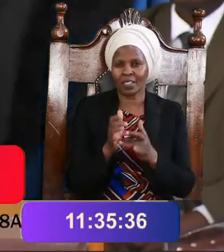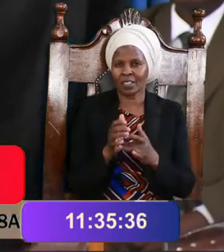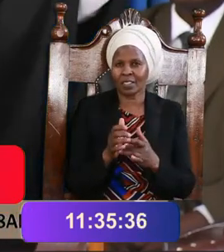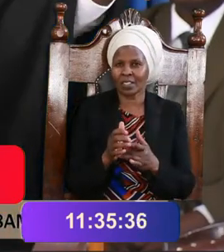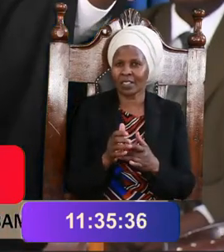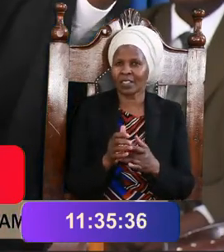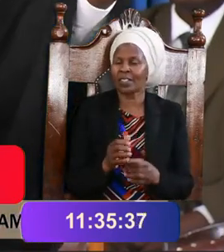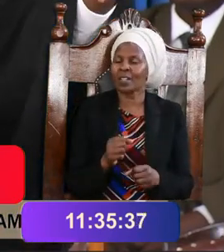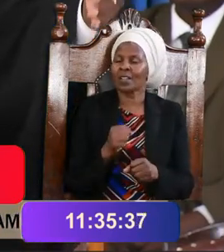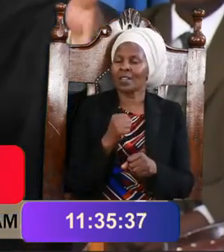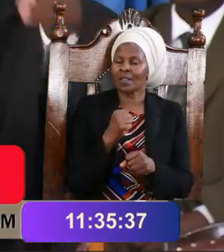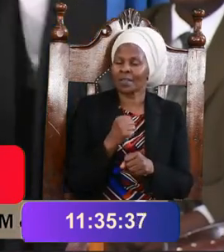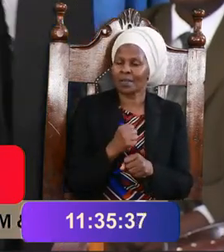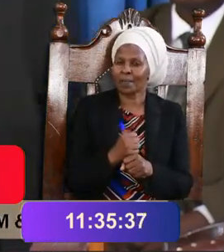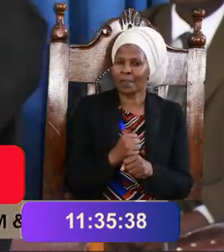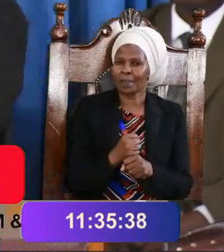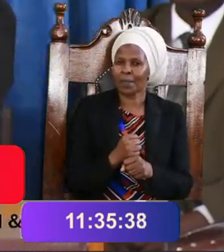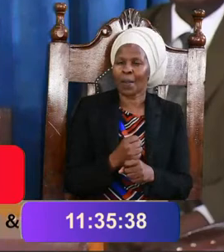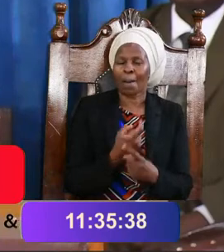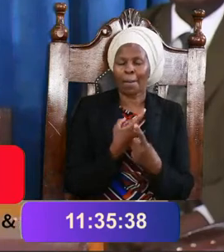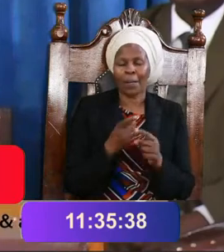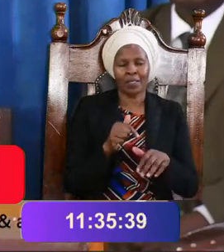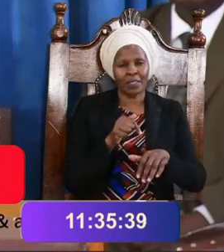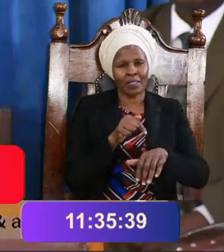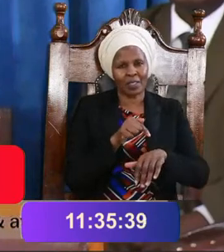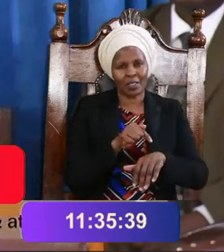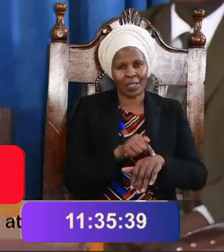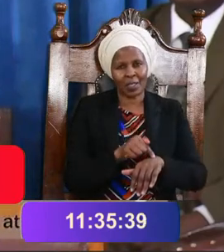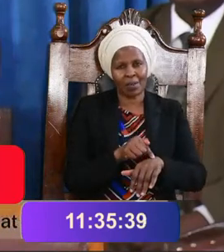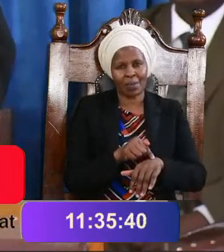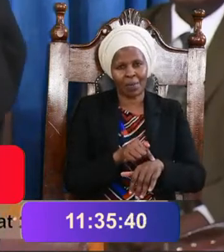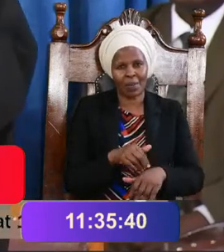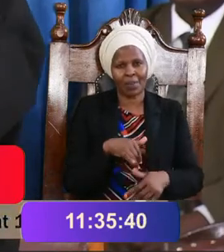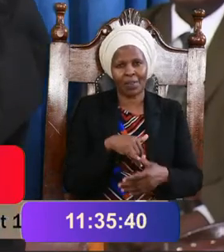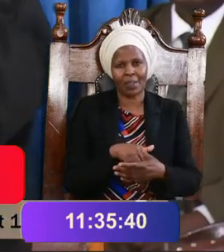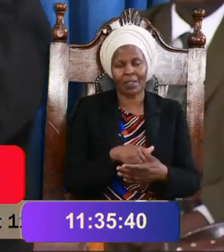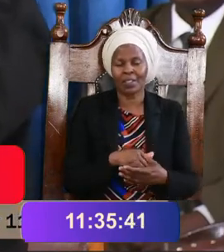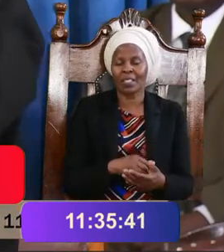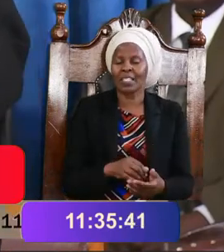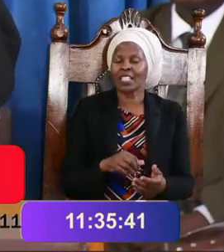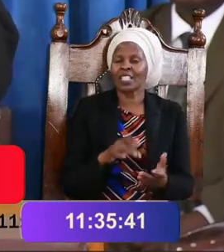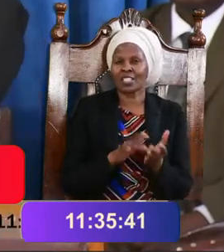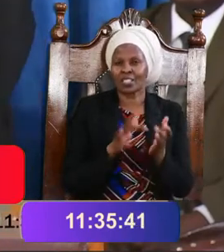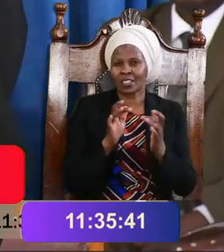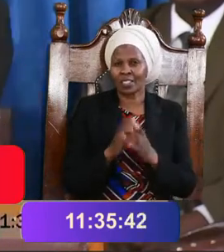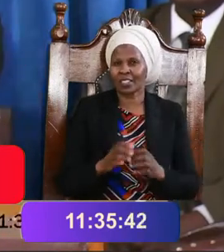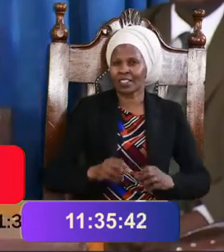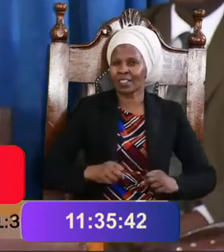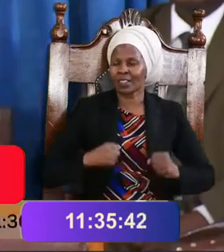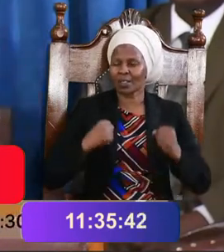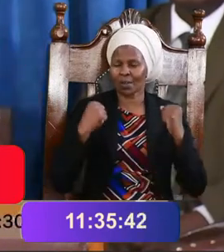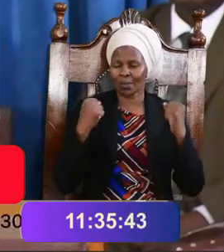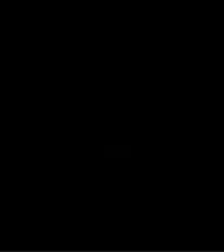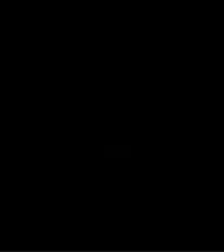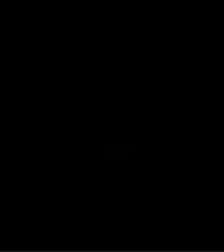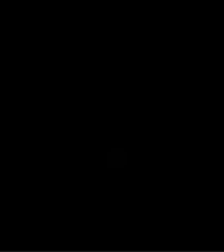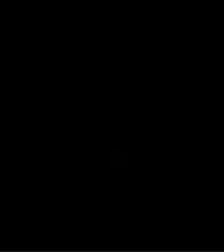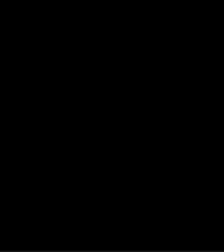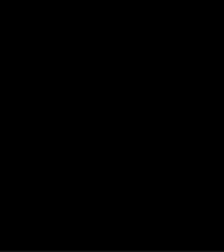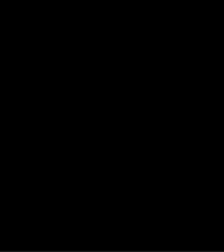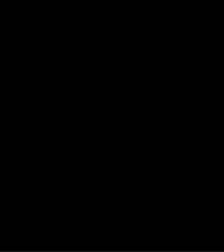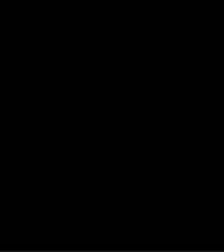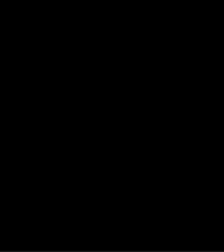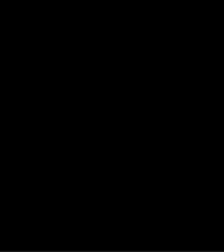alimfanyikia Yesu, lakini huu ni wakati ambao pia zile nguvu za Yesu zinakuja katika maisha yetu